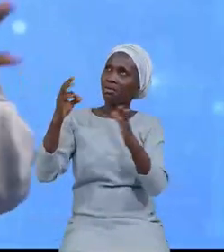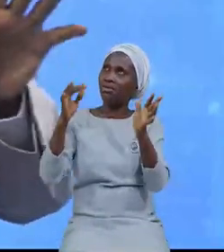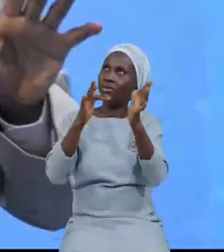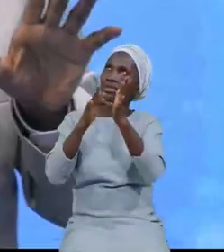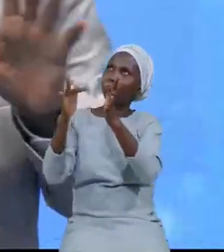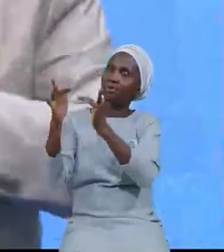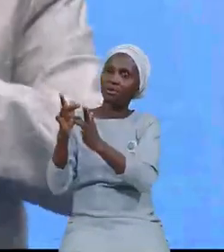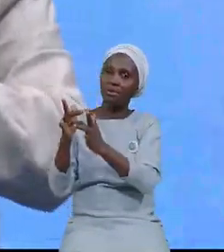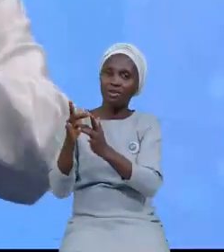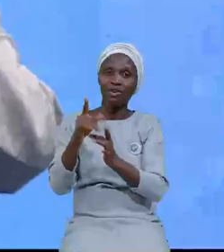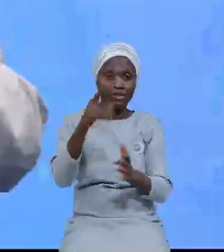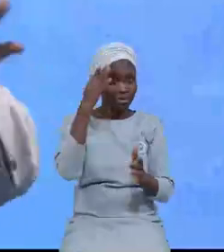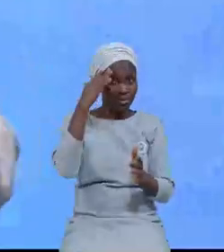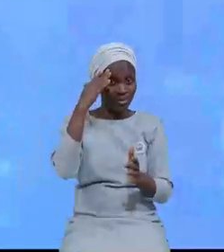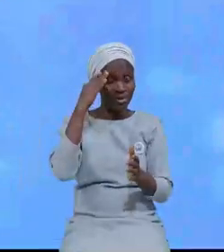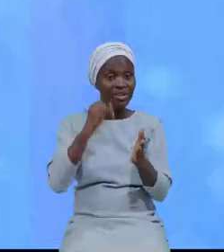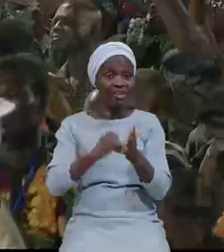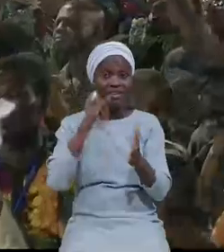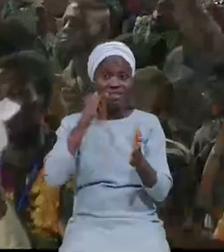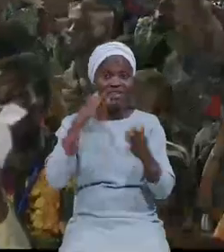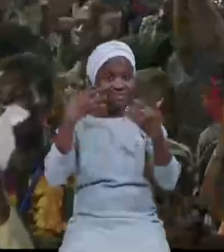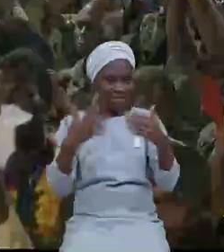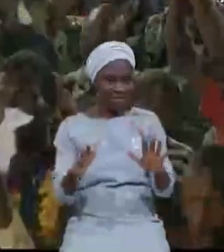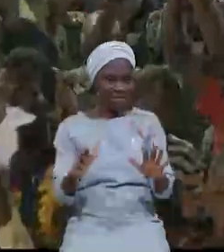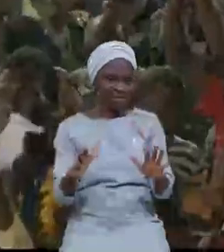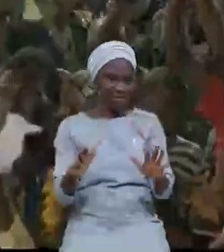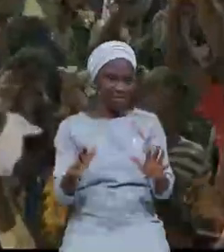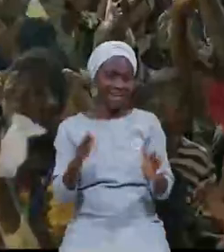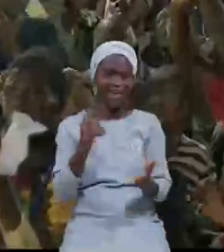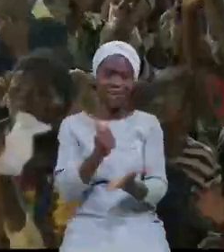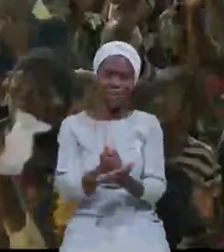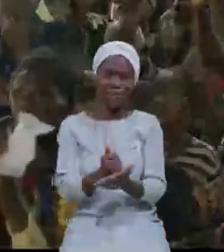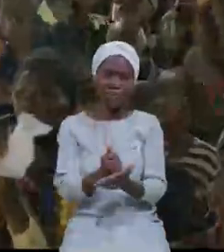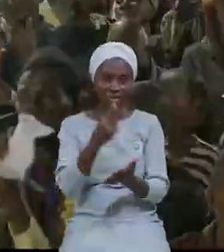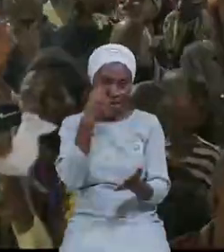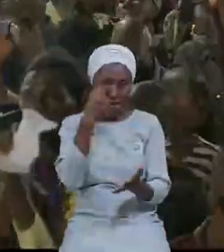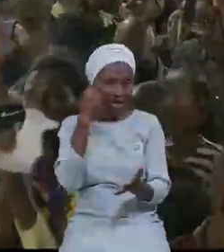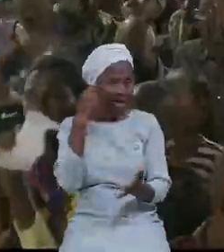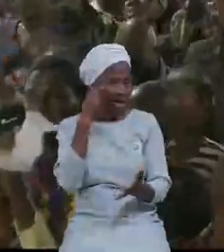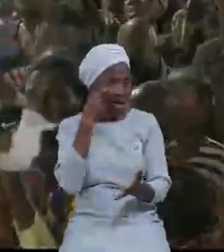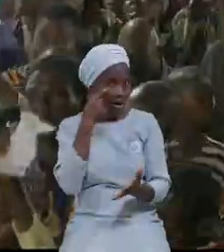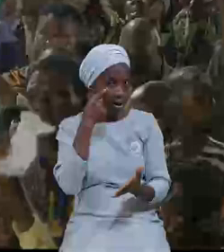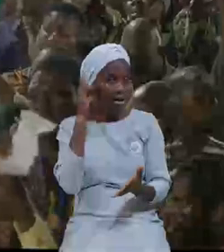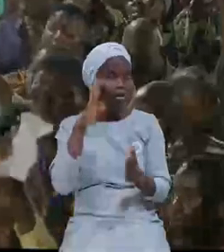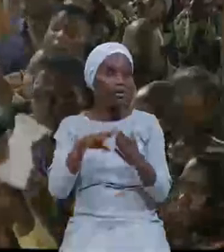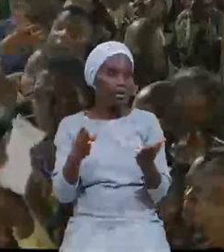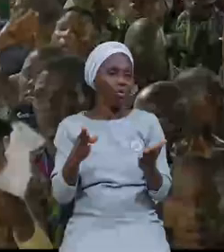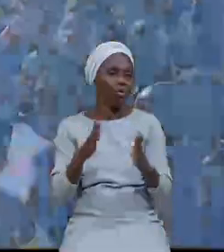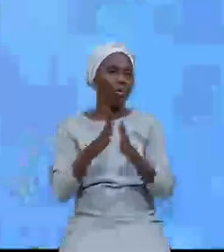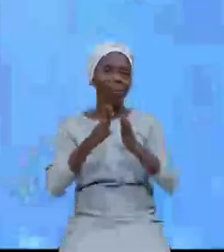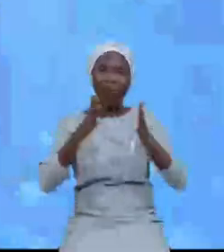nom de Jésus tu sauras que c'est fini les yeux aveux vont